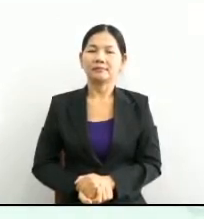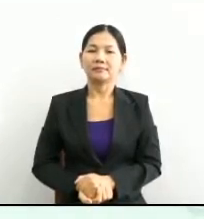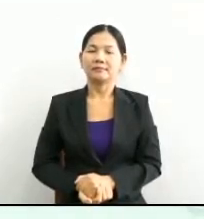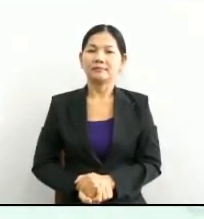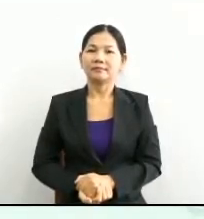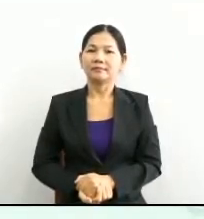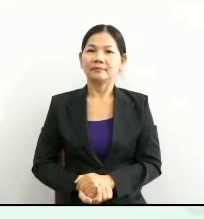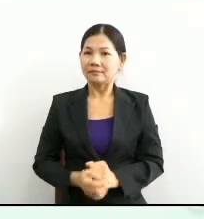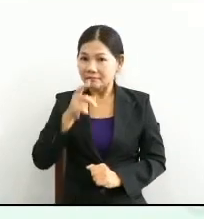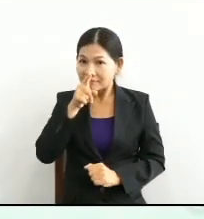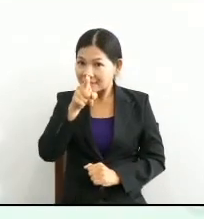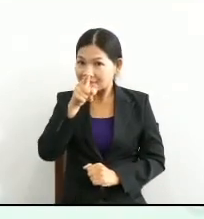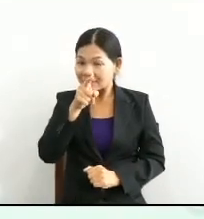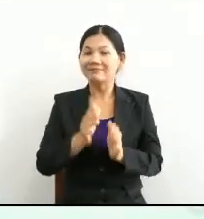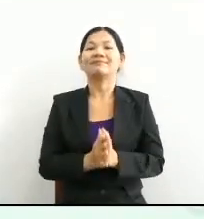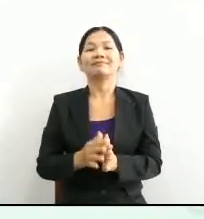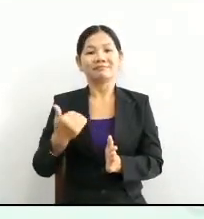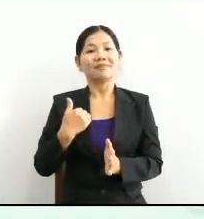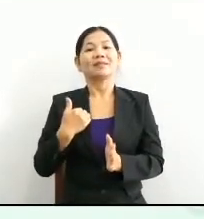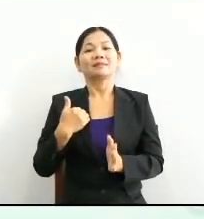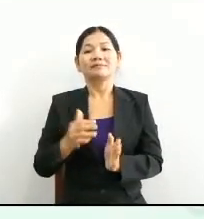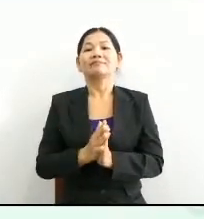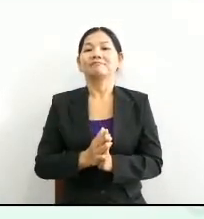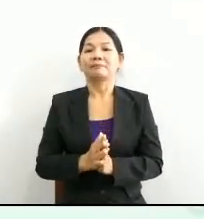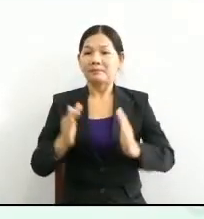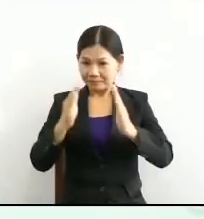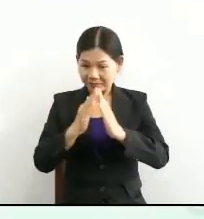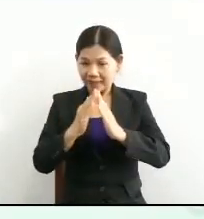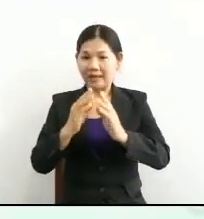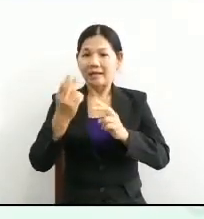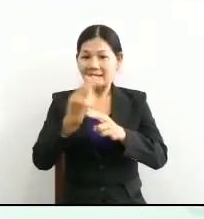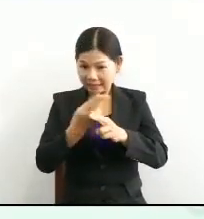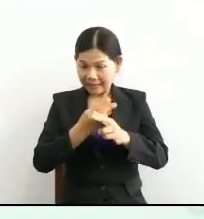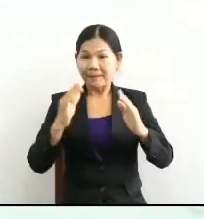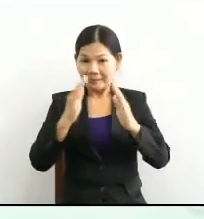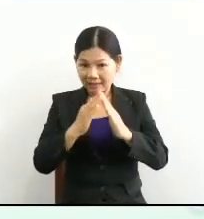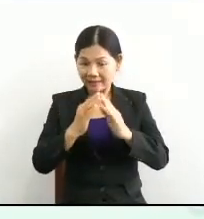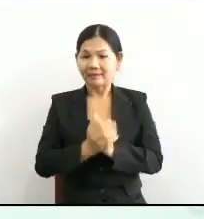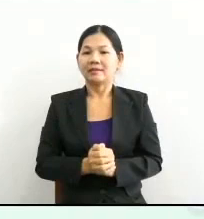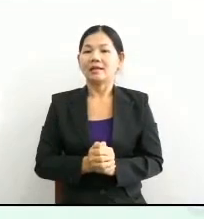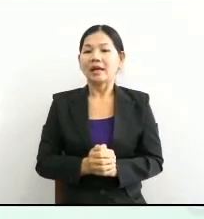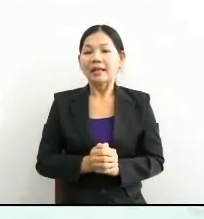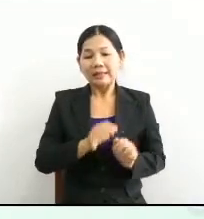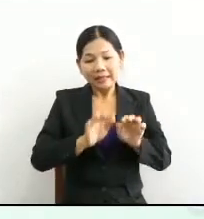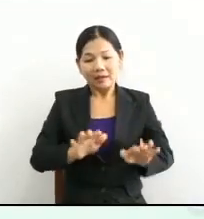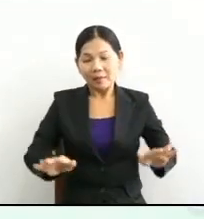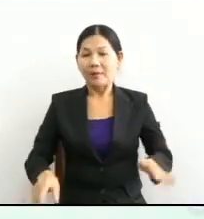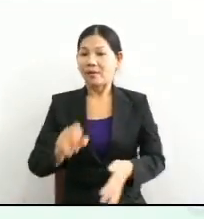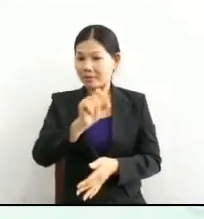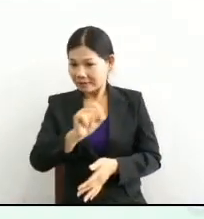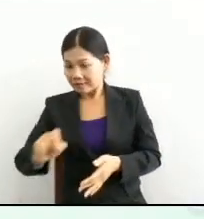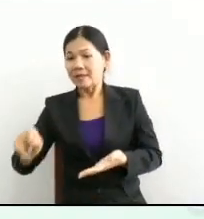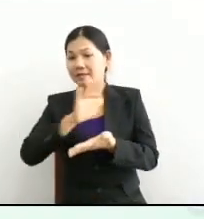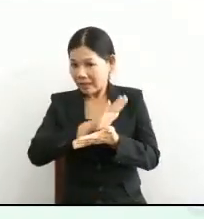nè nè. Chà, chắc nhưng mà sắc xa ơ dương mà cài cái cáp kia tặng ọc nè. Nâng con nè. Ta ca xa xe sọp trong rồi bọc cốt. Bàn xa